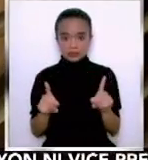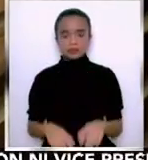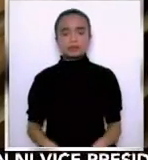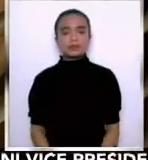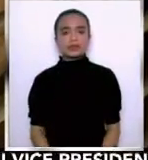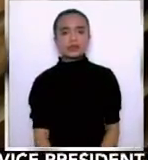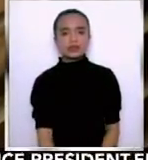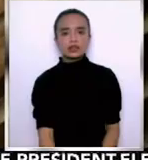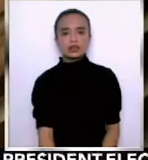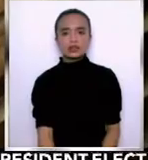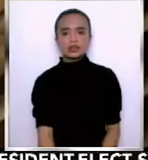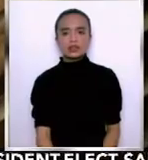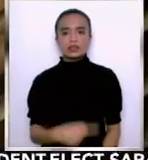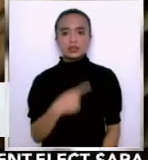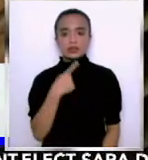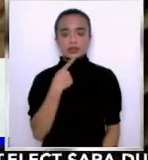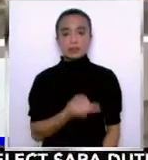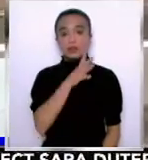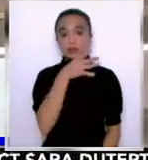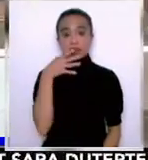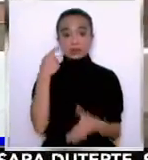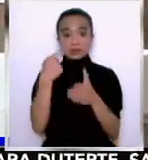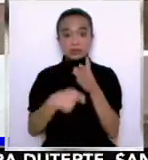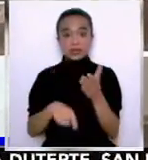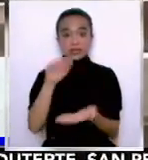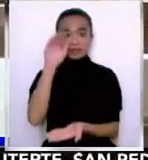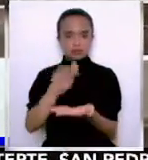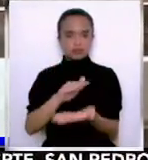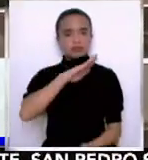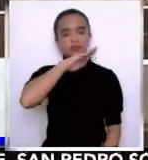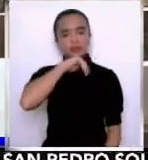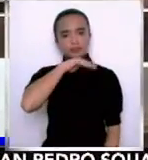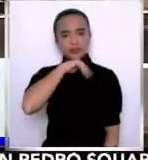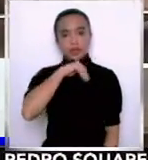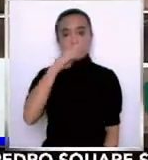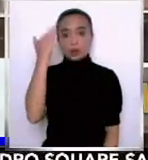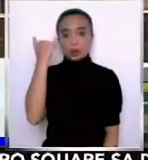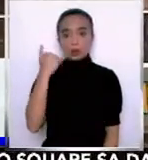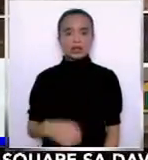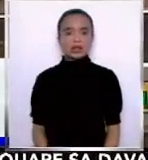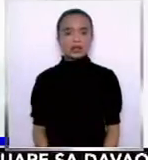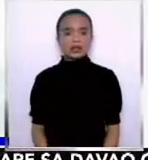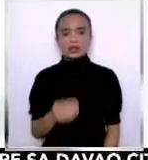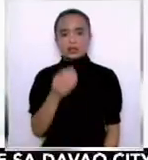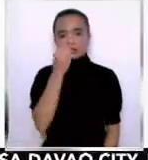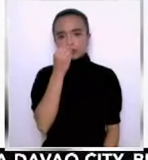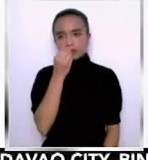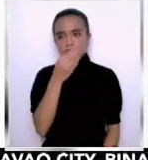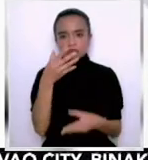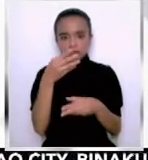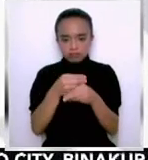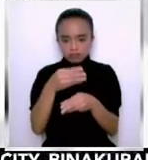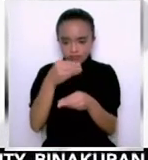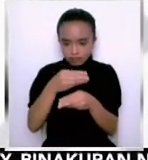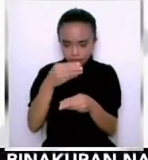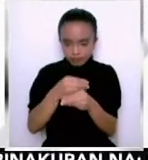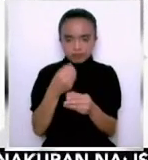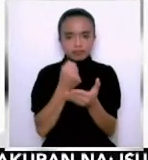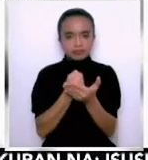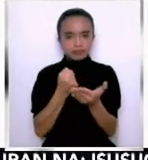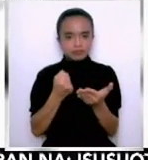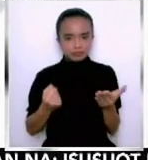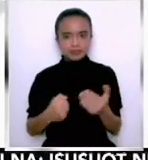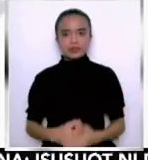bumaba na raw ang farm gate price ng baboy dahil unti-unti na raw nadaragdagan ang supply. Yung current farm